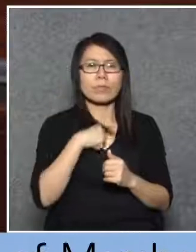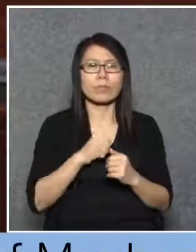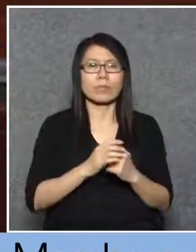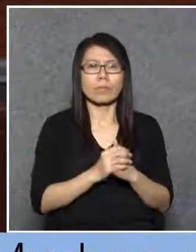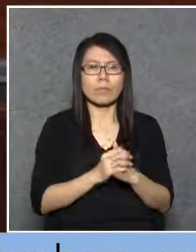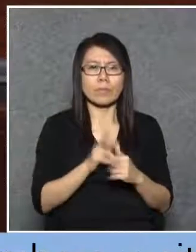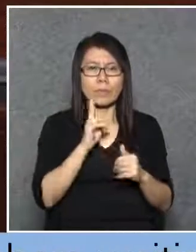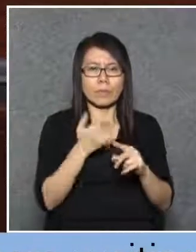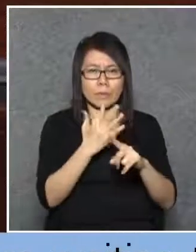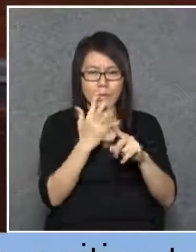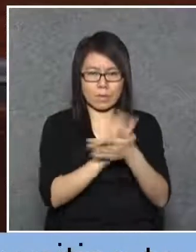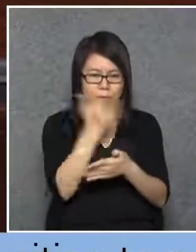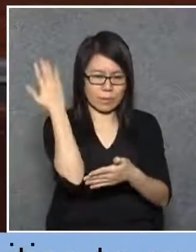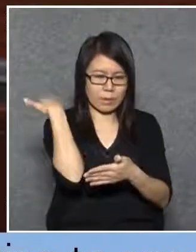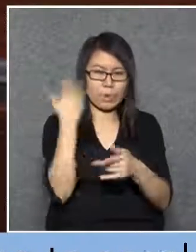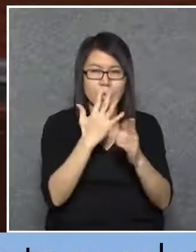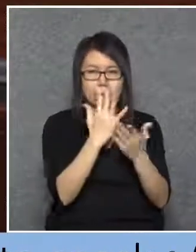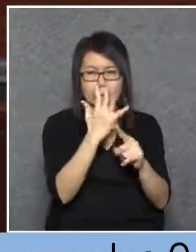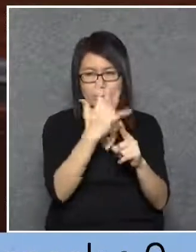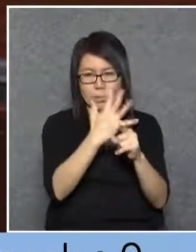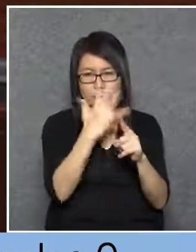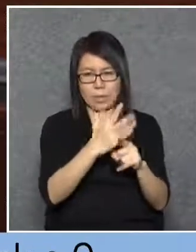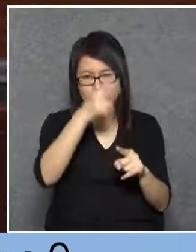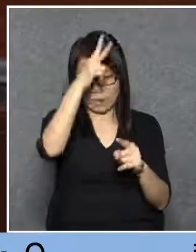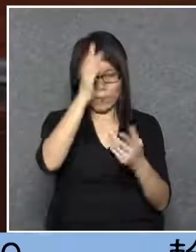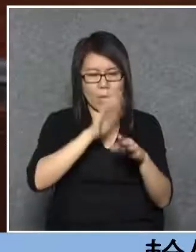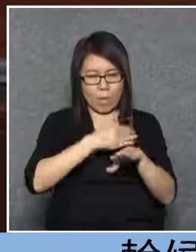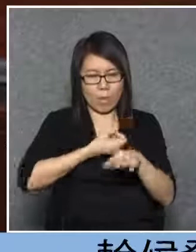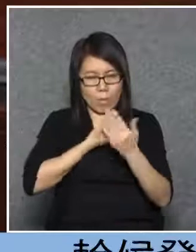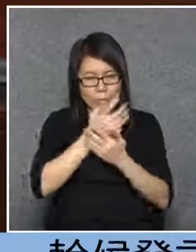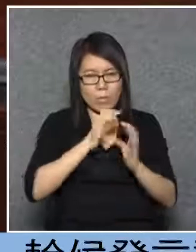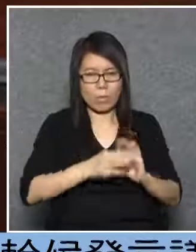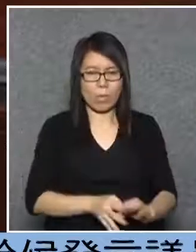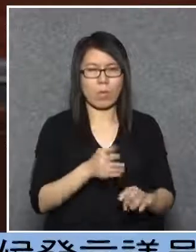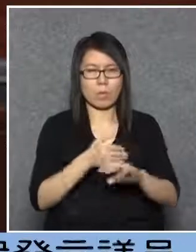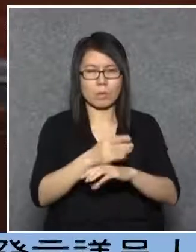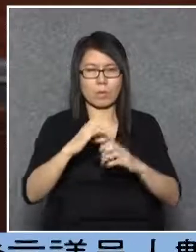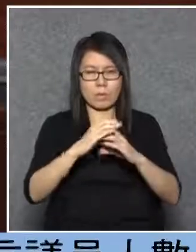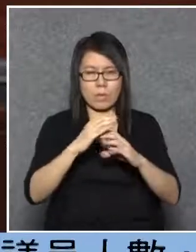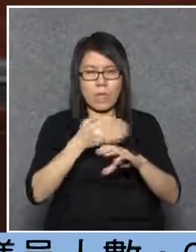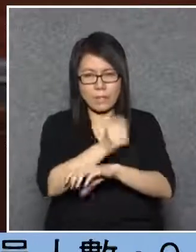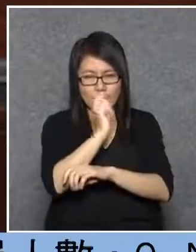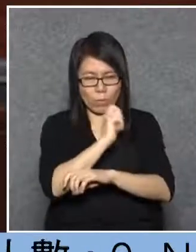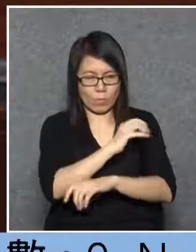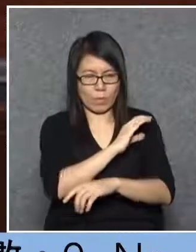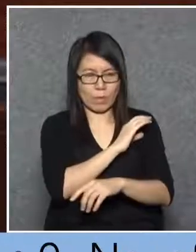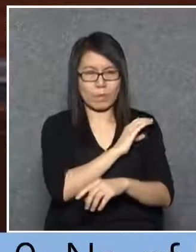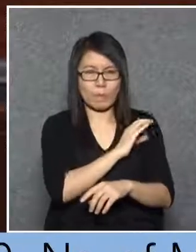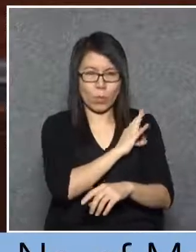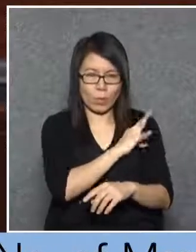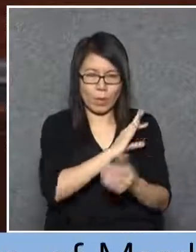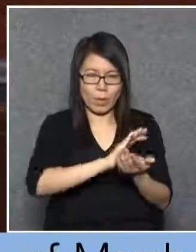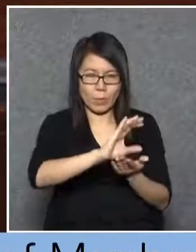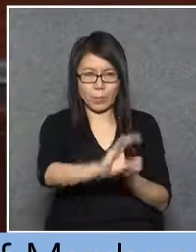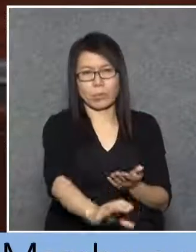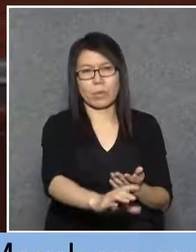年前，政府當初提出這個社福界一筆過撥款的時候，我是強